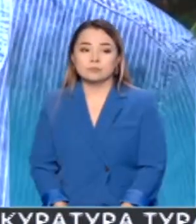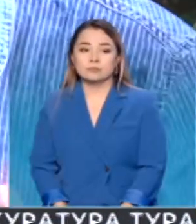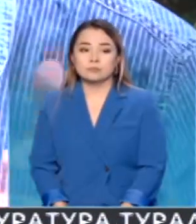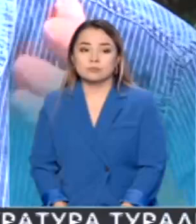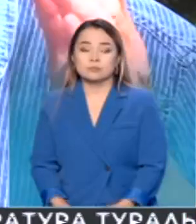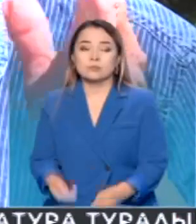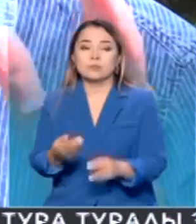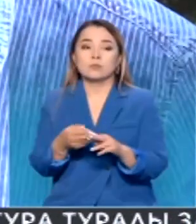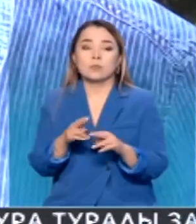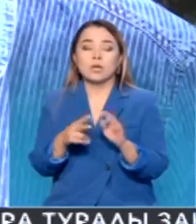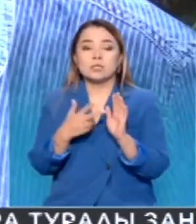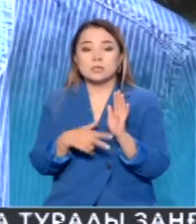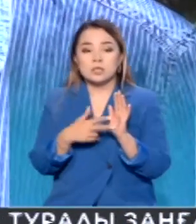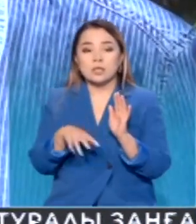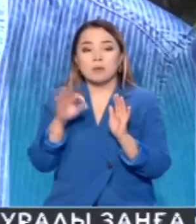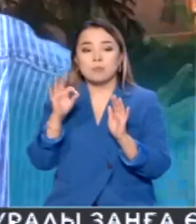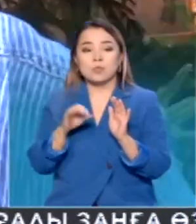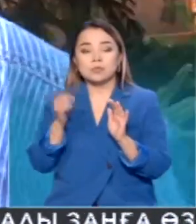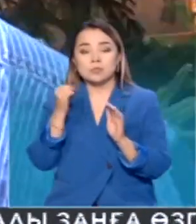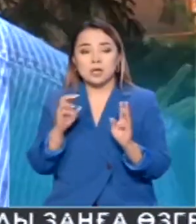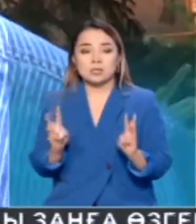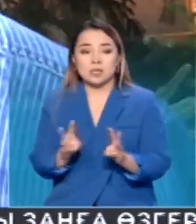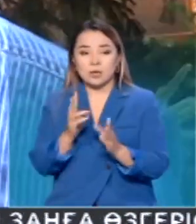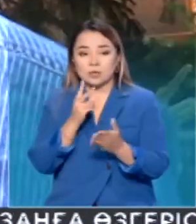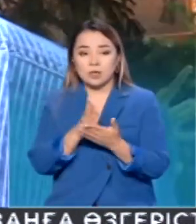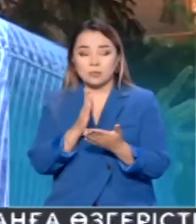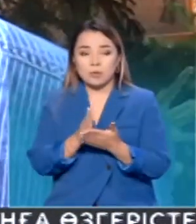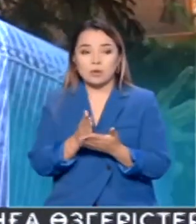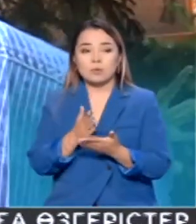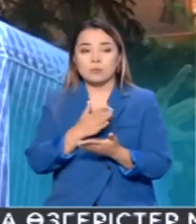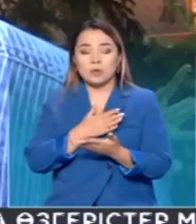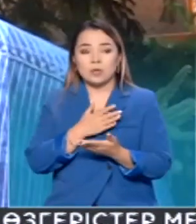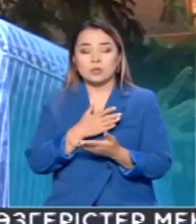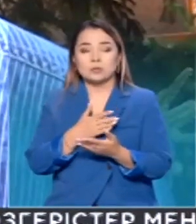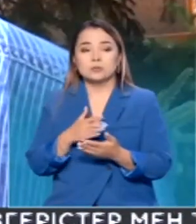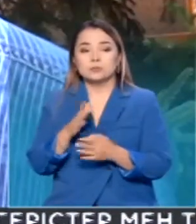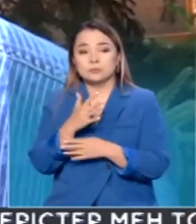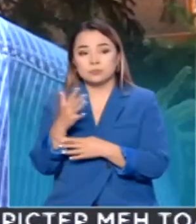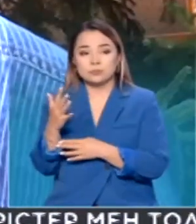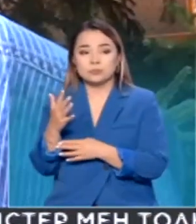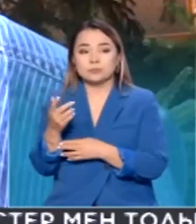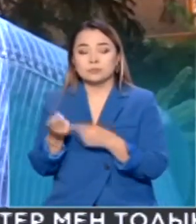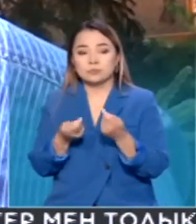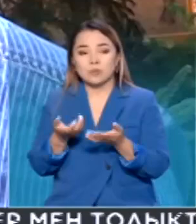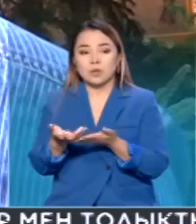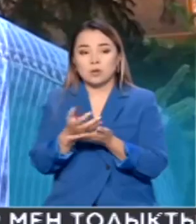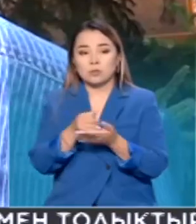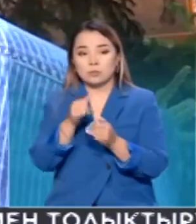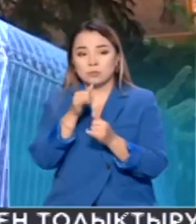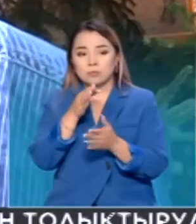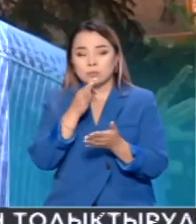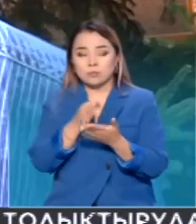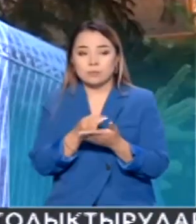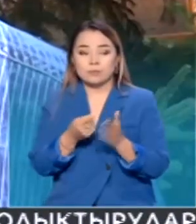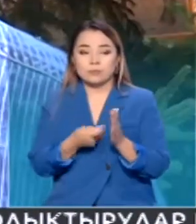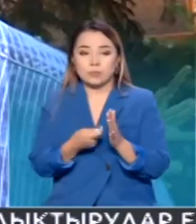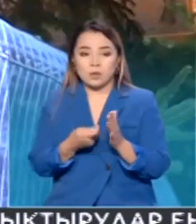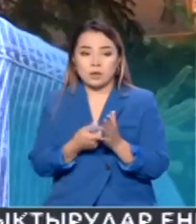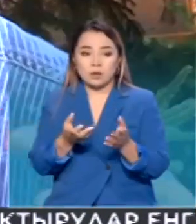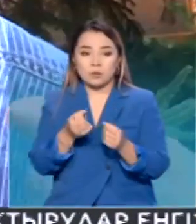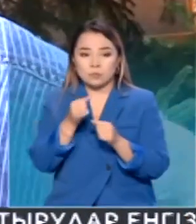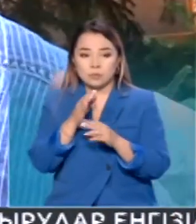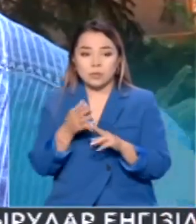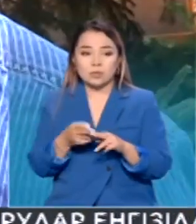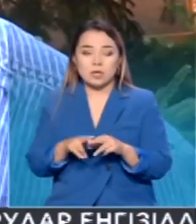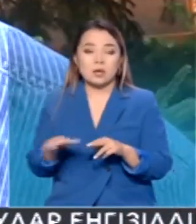Сол 30 мың 80% жанып кетті. Тоғайдан біз жаңаға шамындық ала алмаймыз көрім. Енді оның